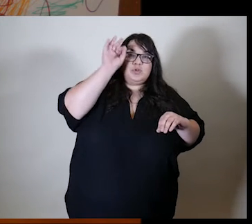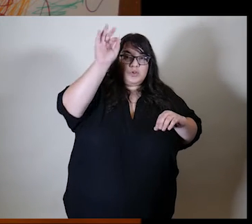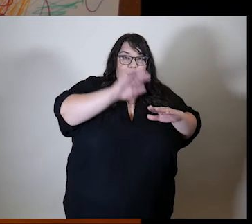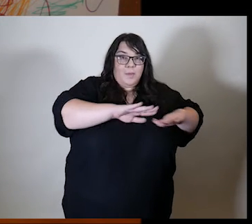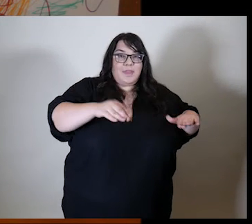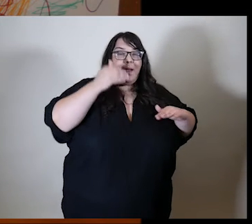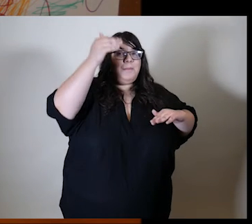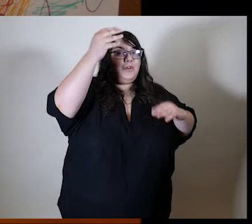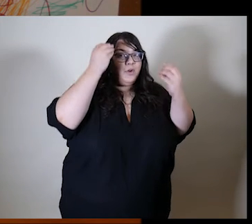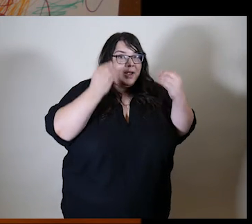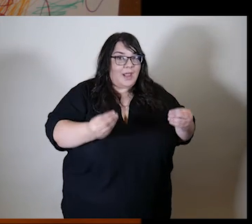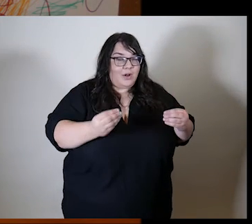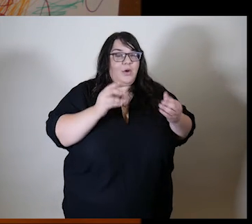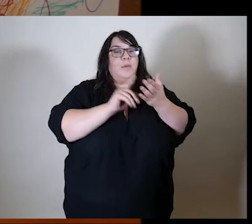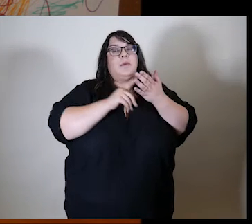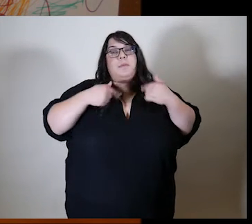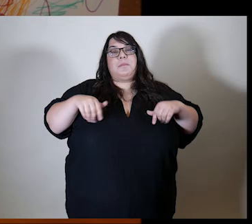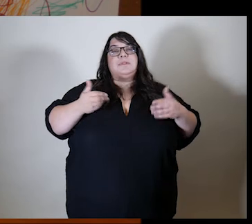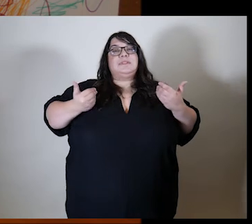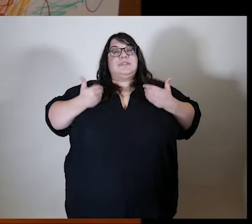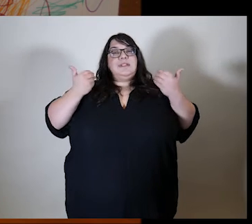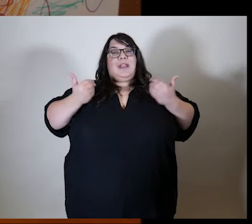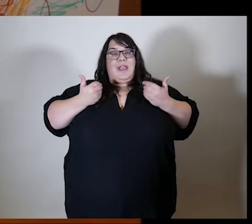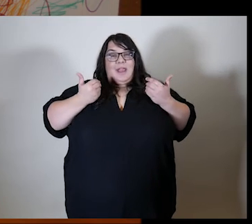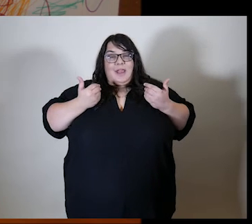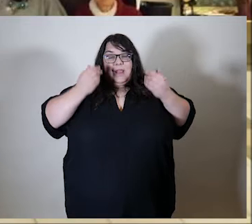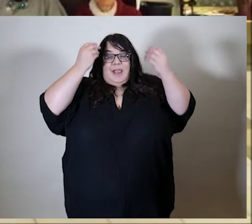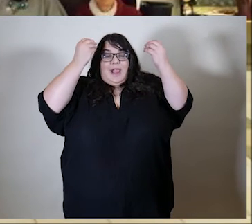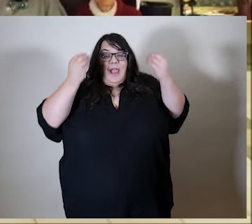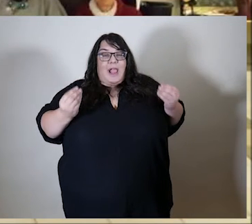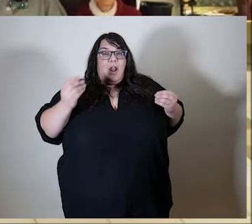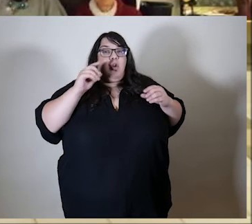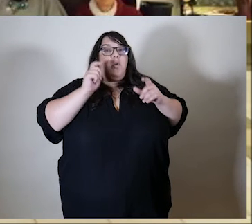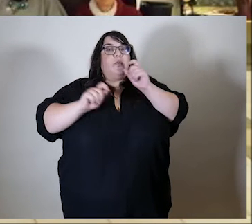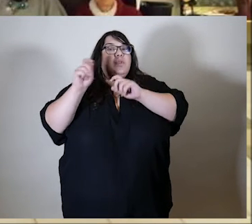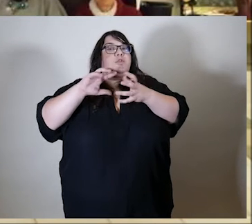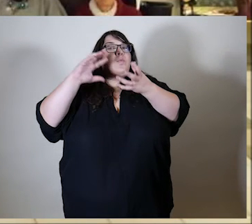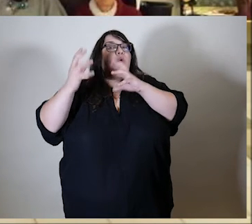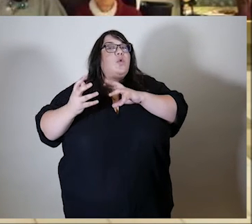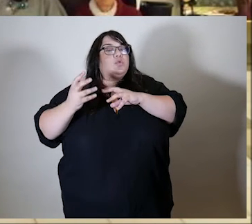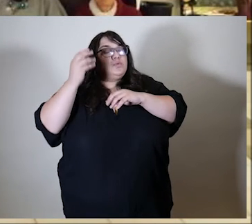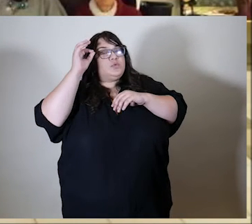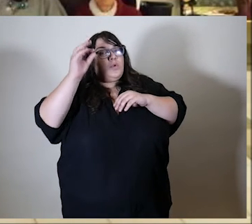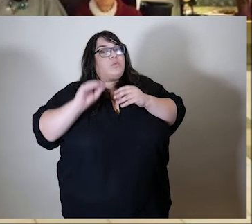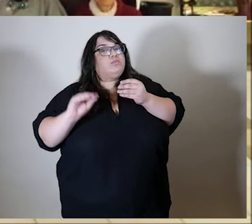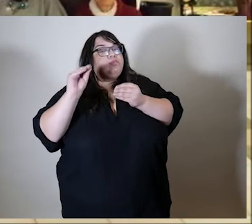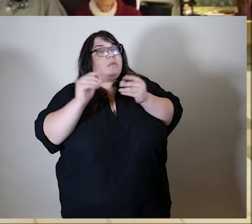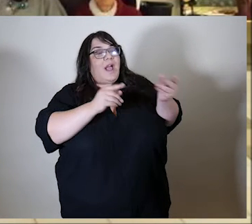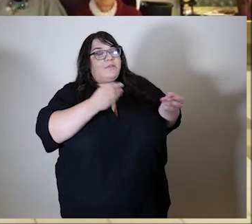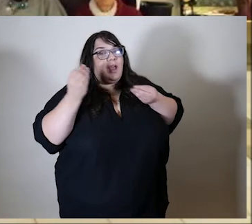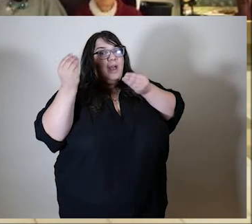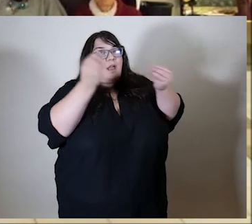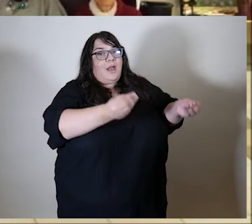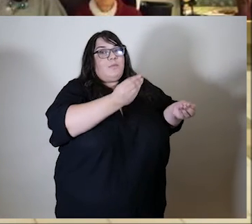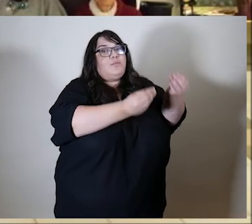καλό μέλλον τα παιδιά μας, οφείλουμε εμείς οι ενήλικες να διαμορφώσουμε έναν καλό κόσμο για να τον κάνουν